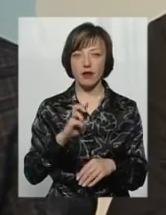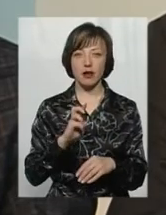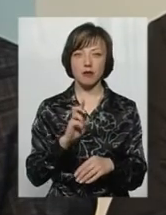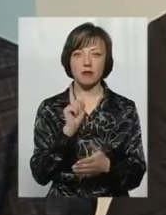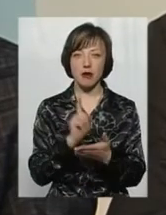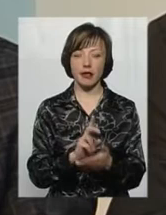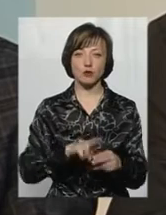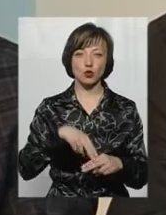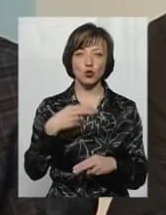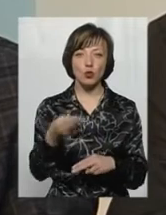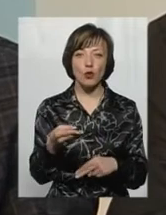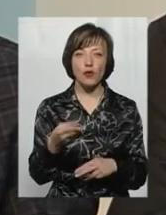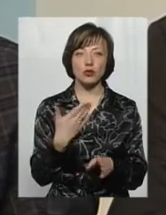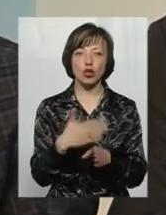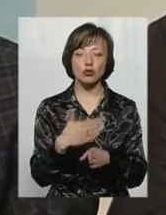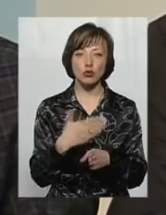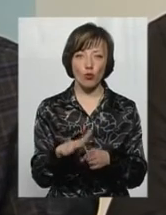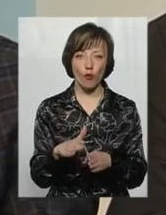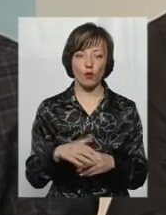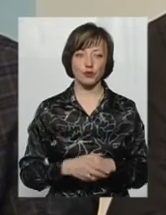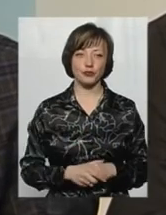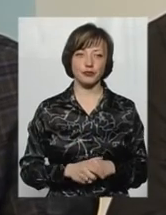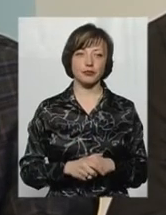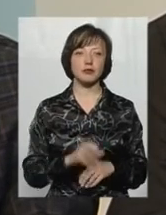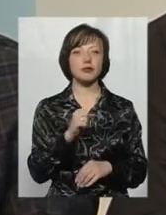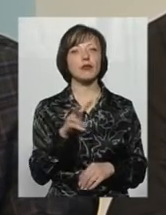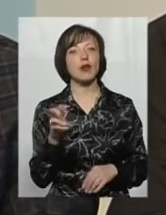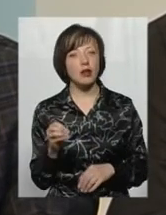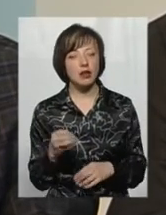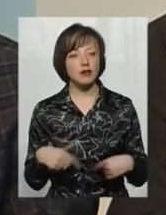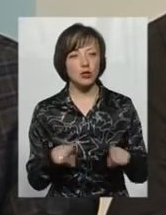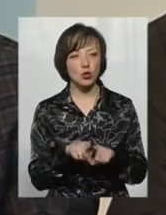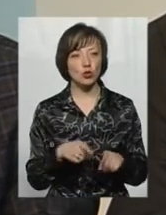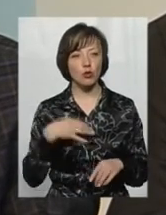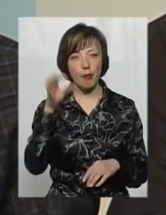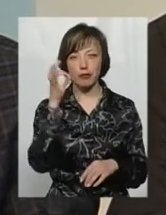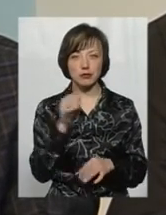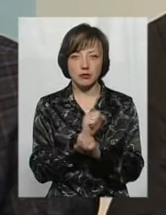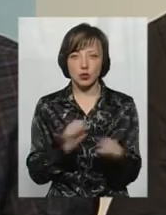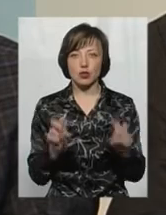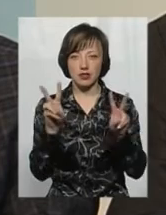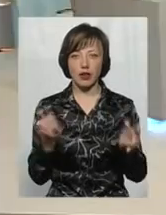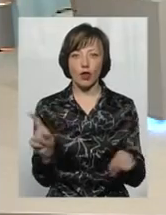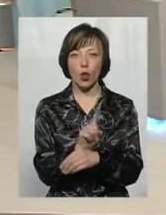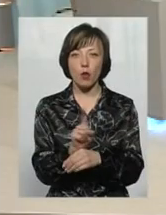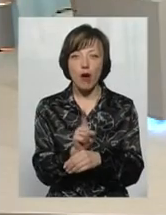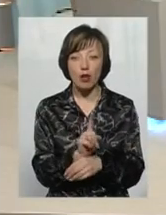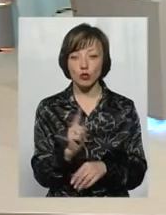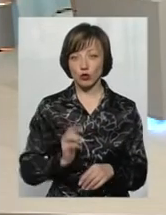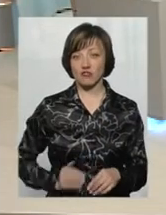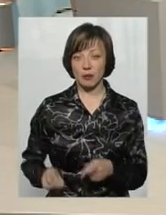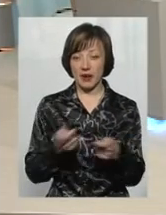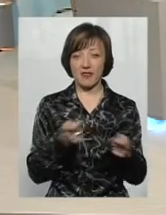мала відшкодовувати, частково відшкодовувати. Але все одно, наскільки я пригадую, його не можна було назвати нормальним, тому що перевізники